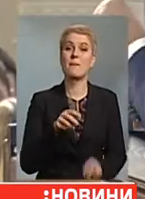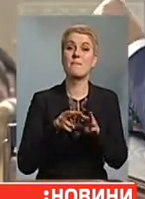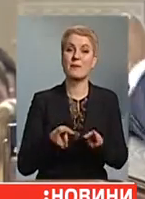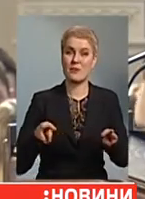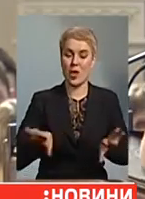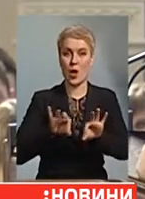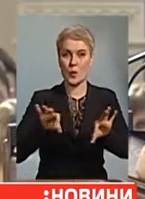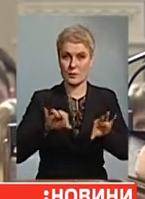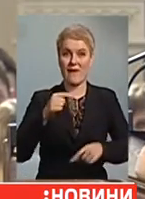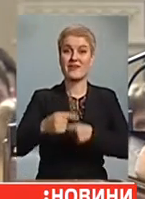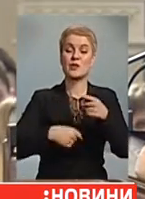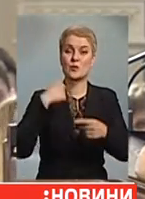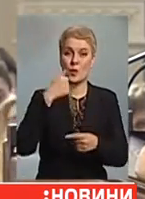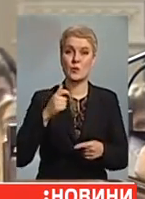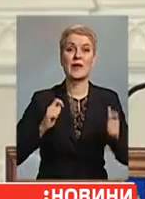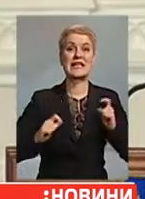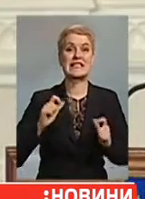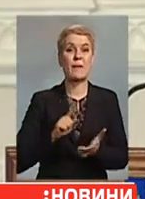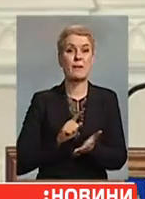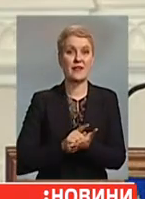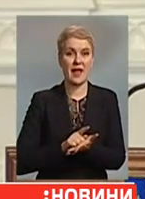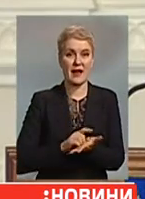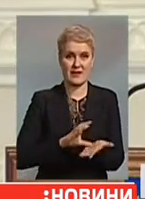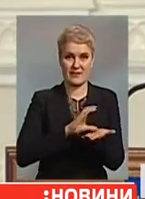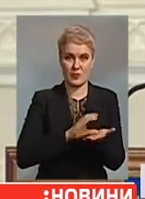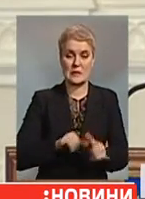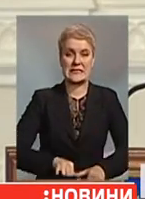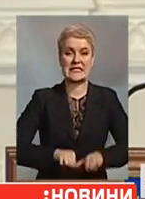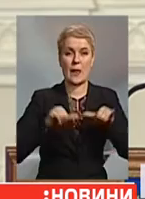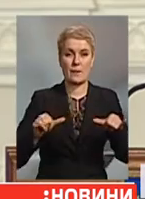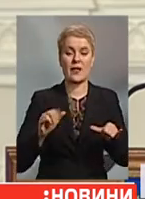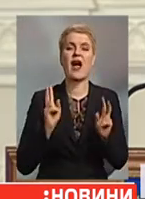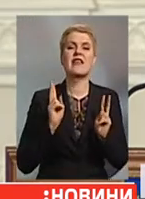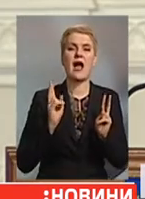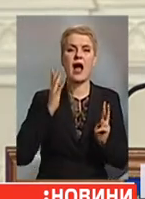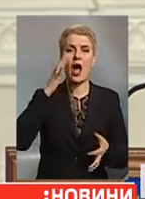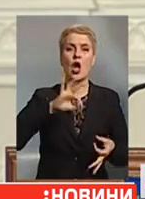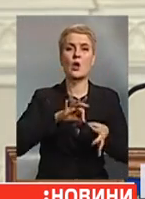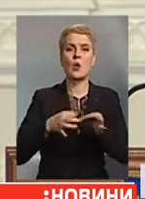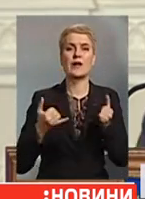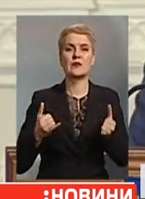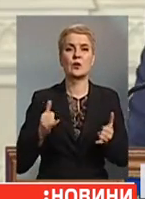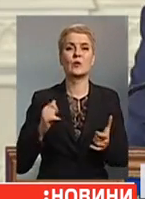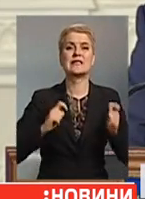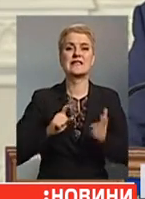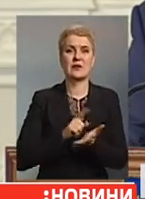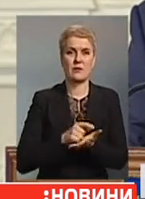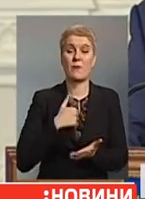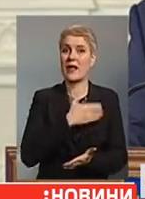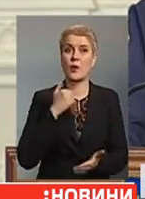що в наступному році стипендіальний фонд збільшать. Яка логіка сьогодні стоїть в стипендіях? Та ніхто не хоче нікого нічого